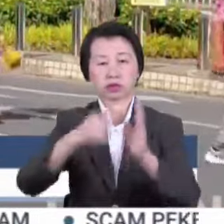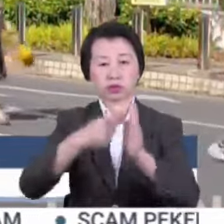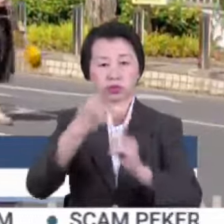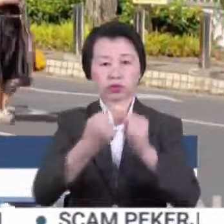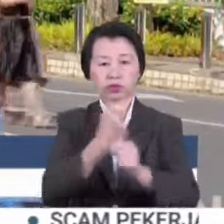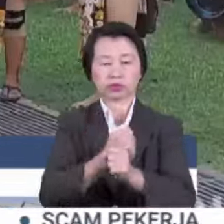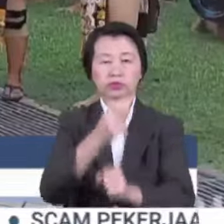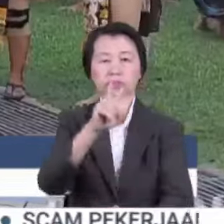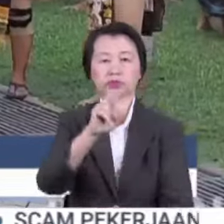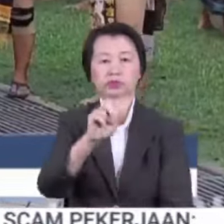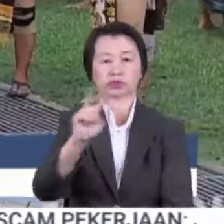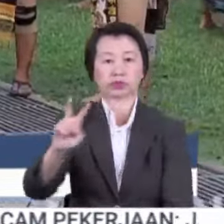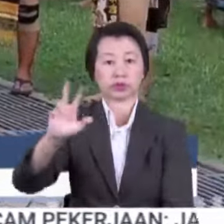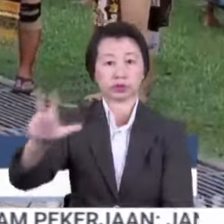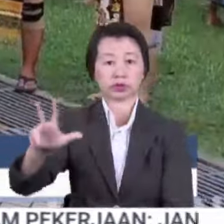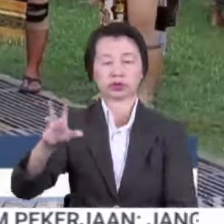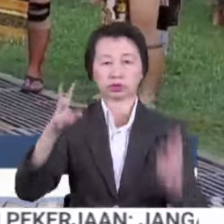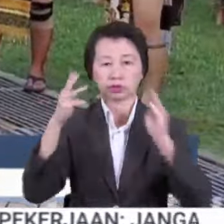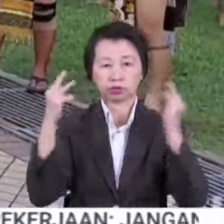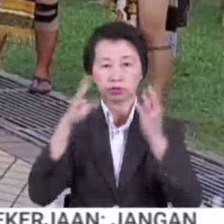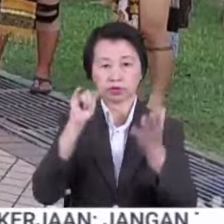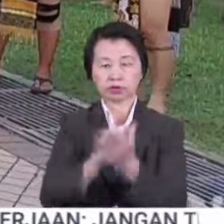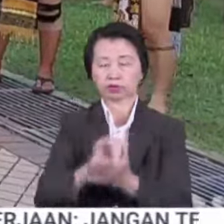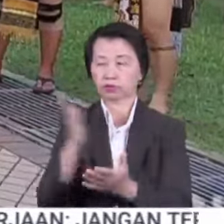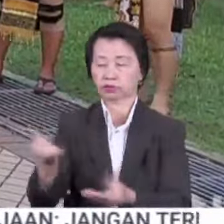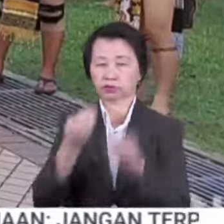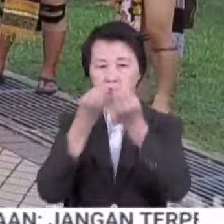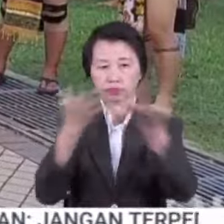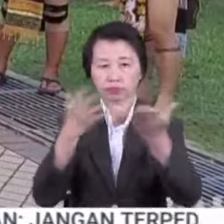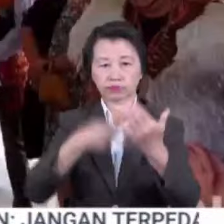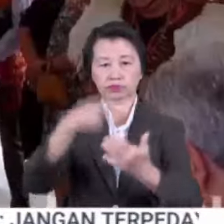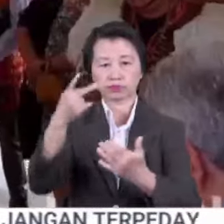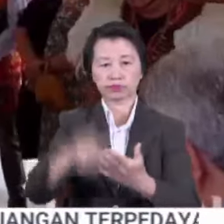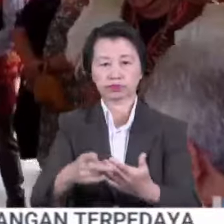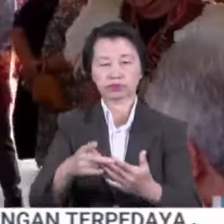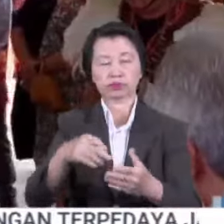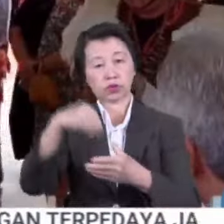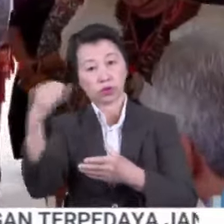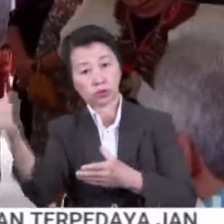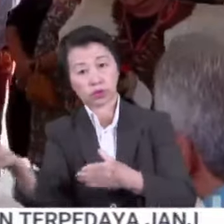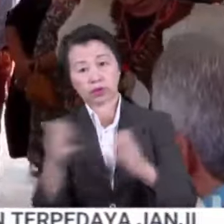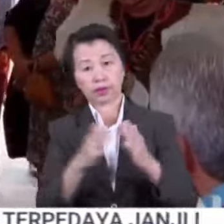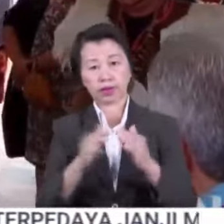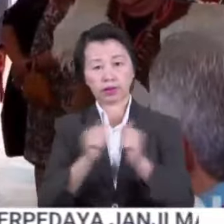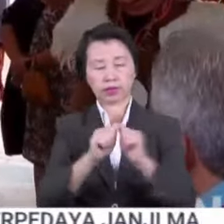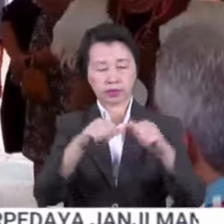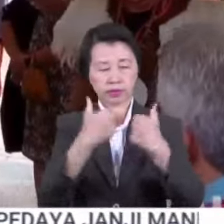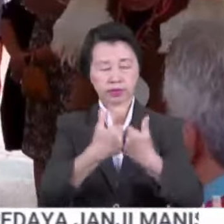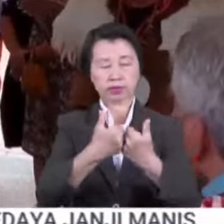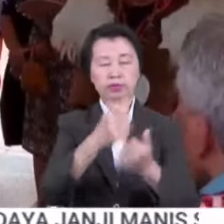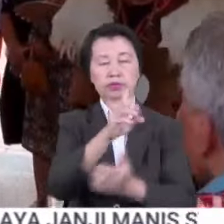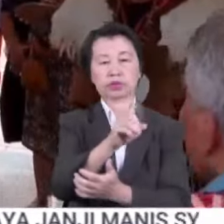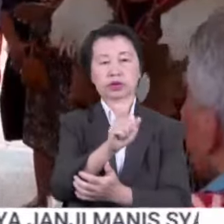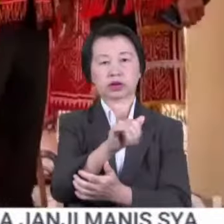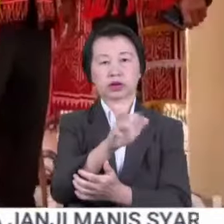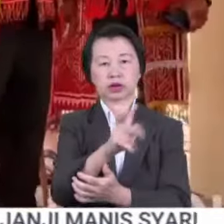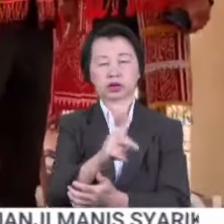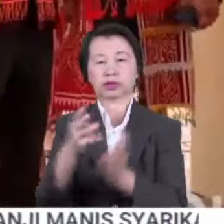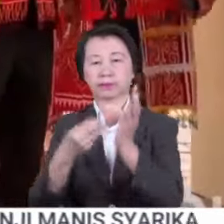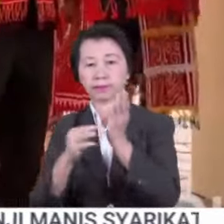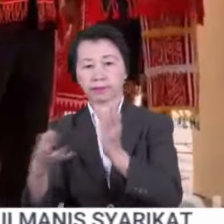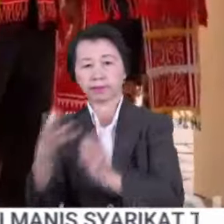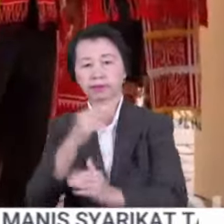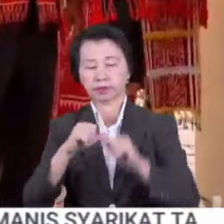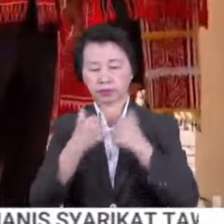2023 pada majelis itu beliau mengumumkan Project kecil luar Bandar kepada persatuan Dayak Miri dan persatuan